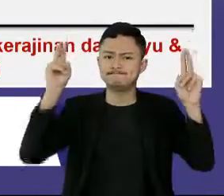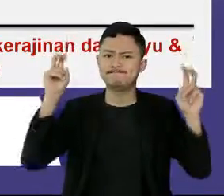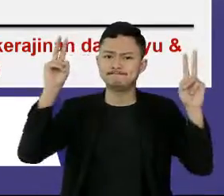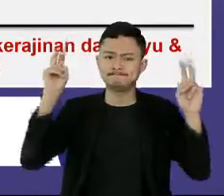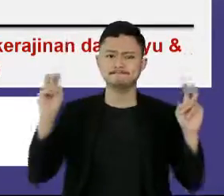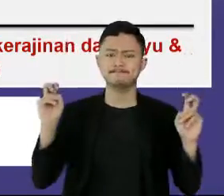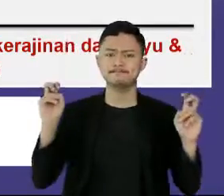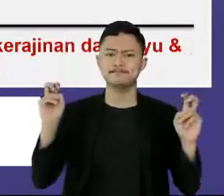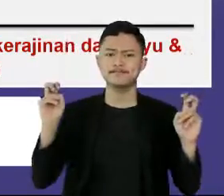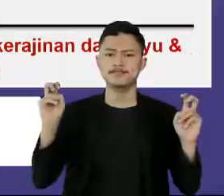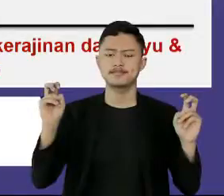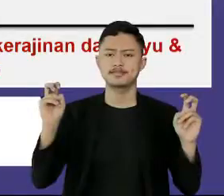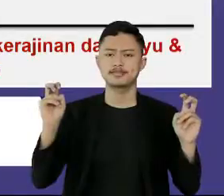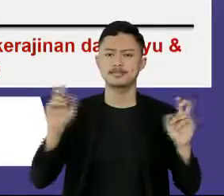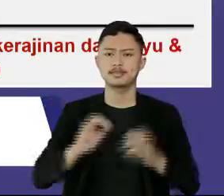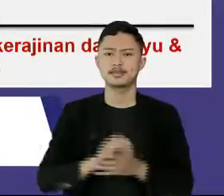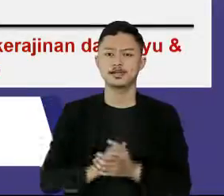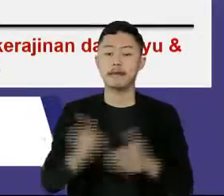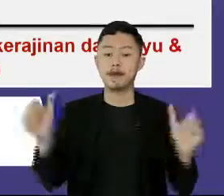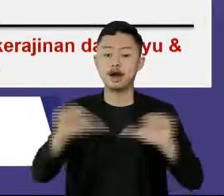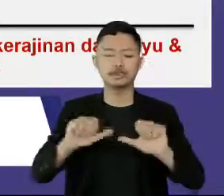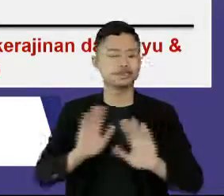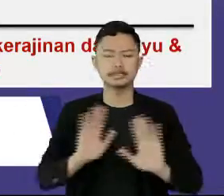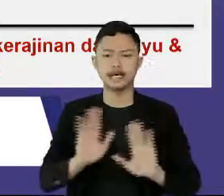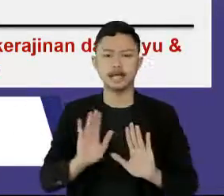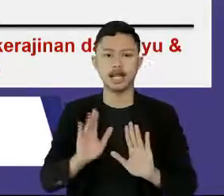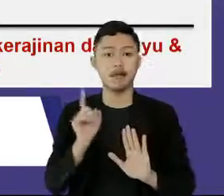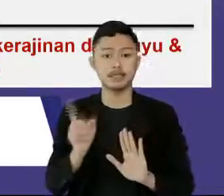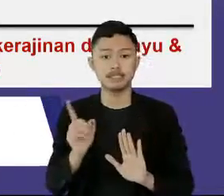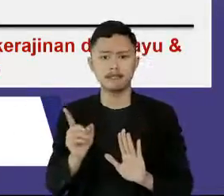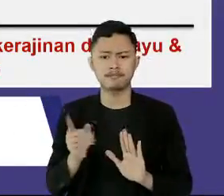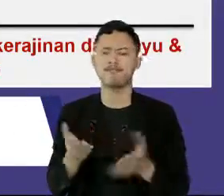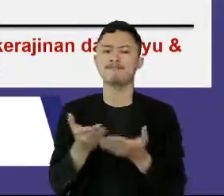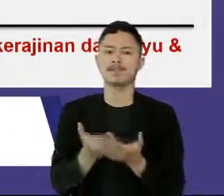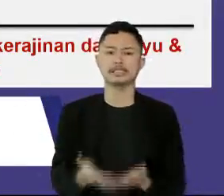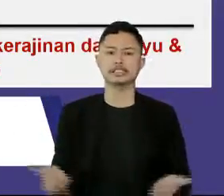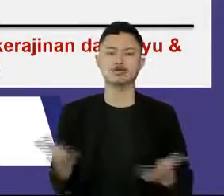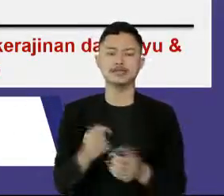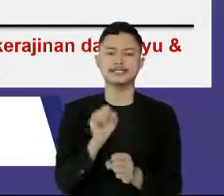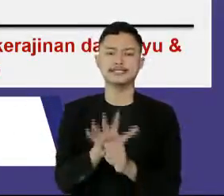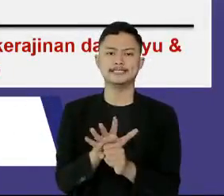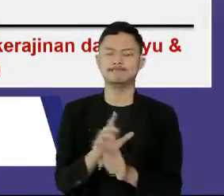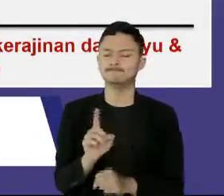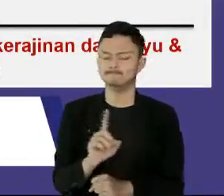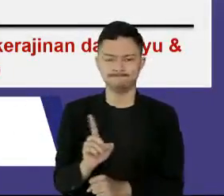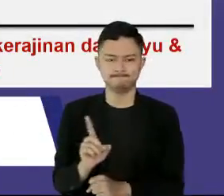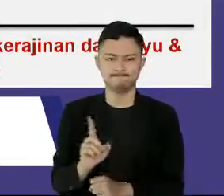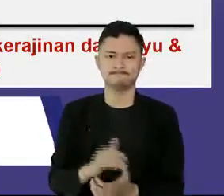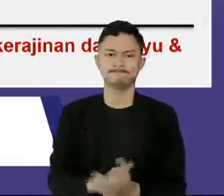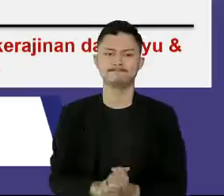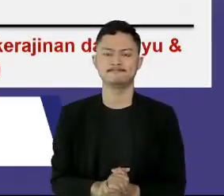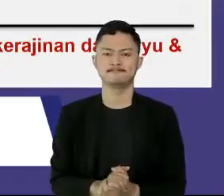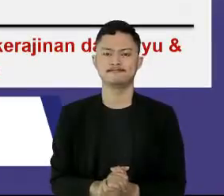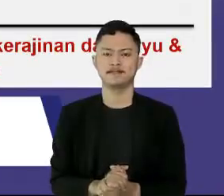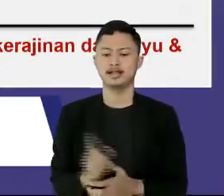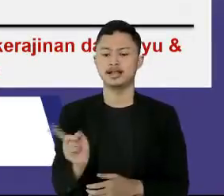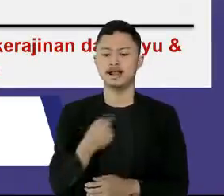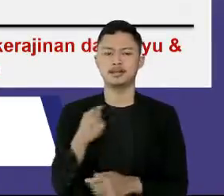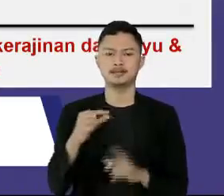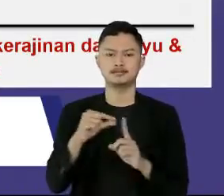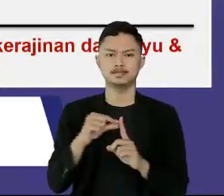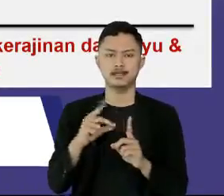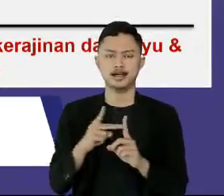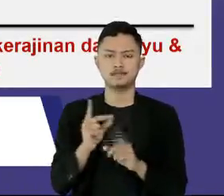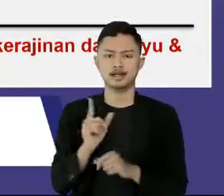ya mengalami gulung tikar tadi karena situasi pandemi ini. Nah, sehingga apa yang diupayakan oleh